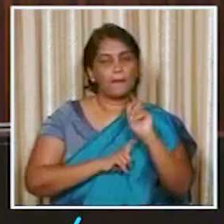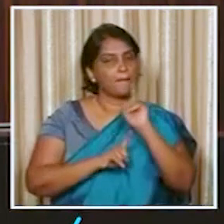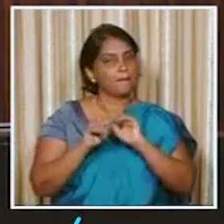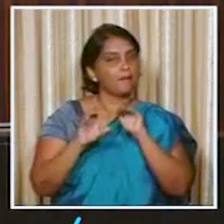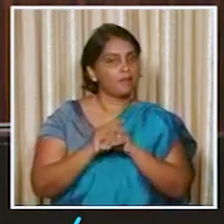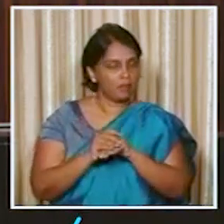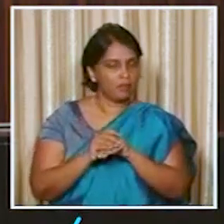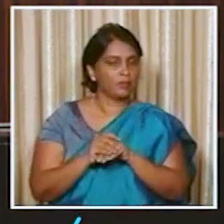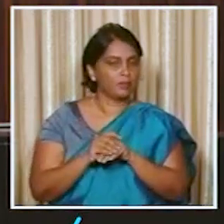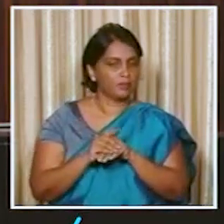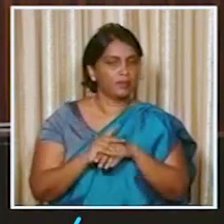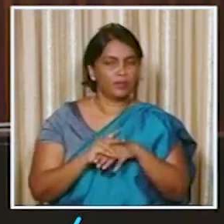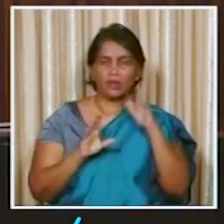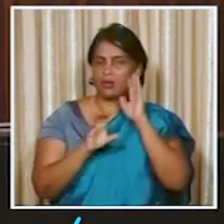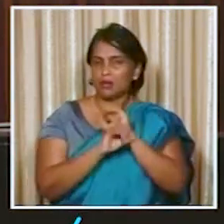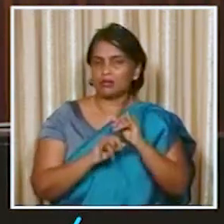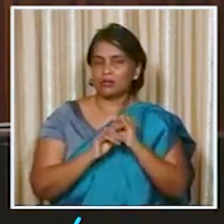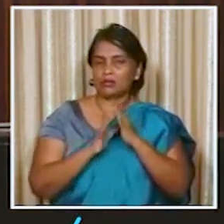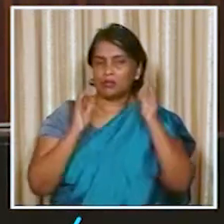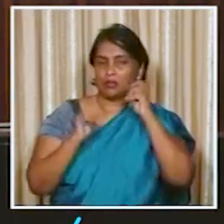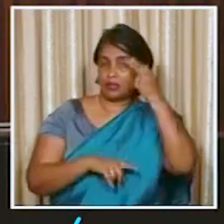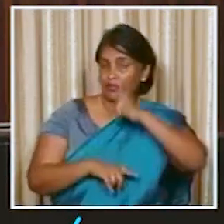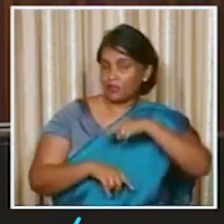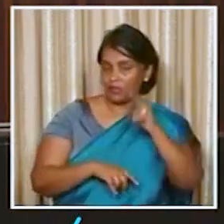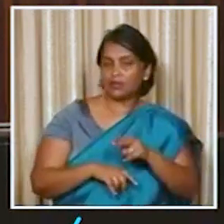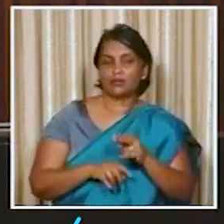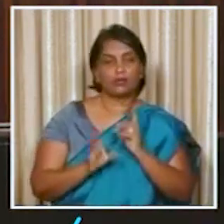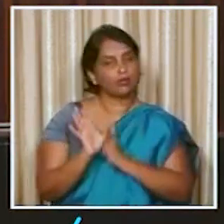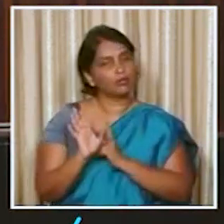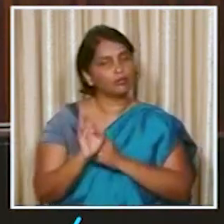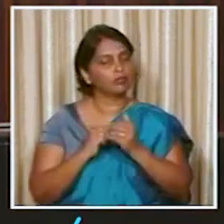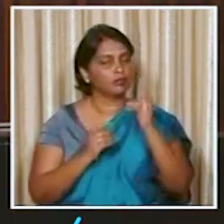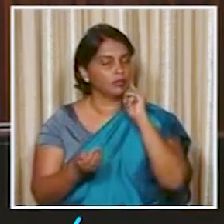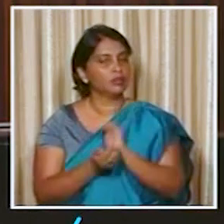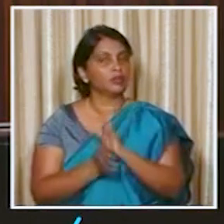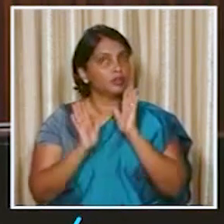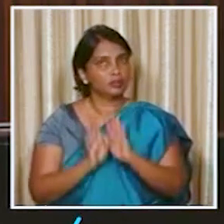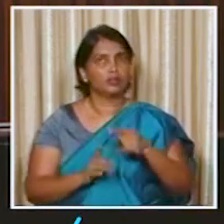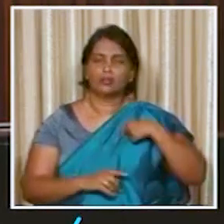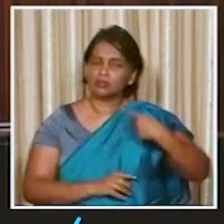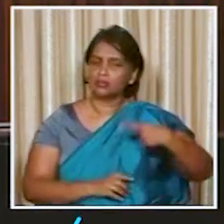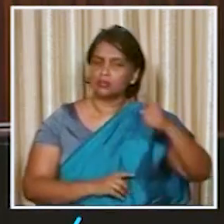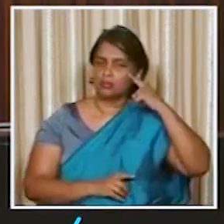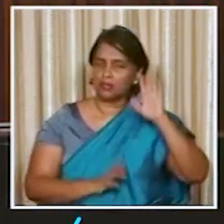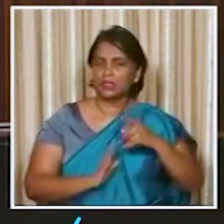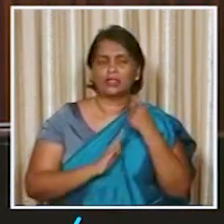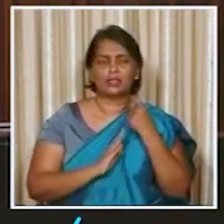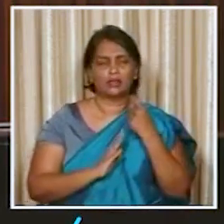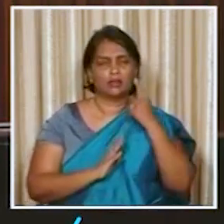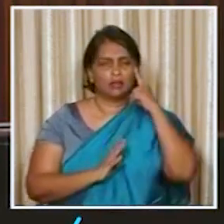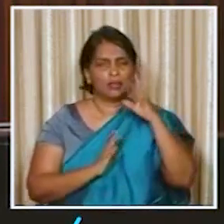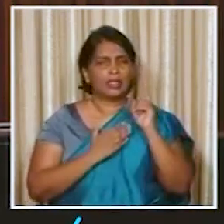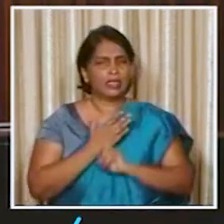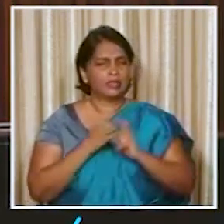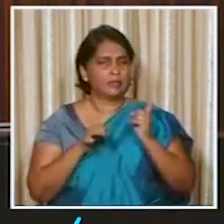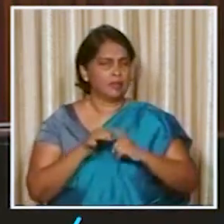කෙරෙහි පළ කළා වූ අපරිමිත මහජන විශ්වාසය අඛණ්ඩව සුරකීමයි. එනමුත් දිනපතා අනවශ්‍ය නීති අනවශ්‍ය රීති ප්‍රශ්න